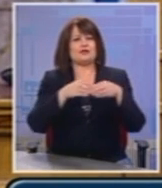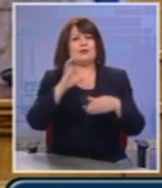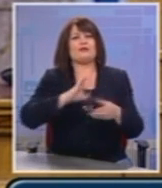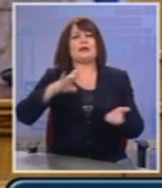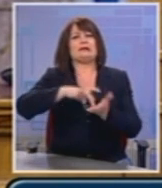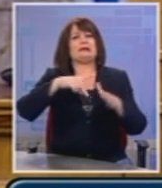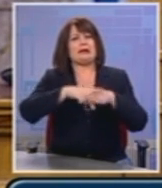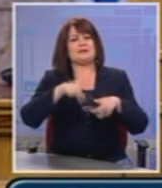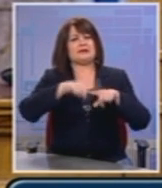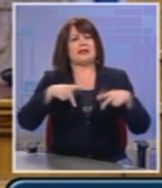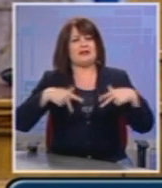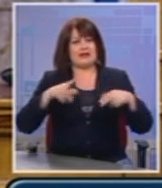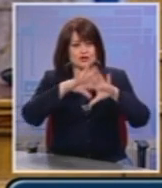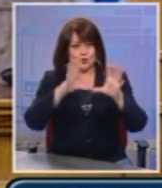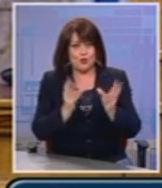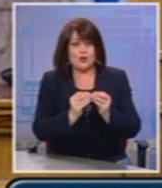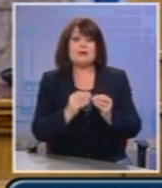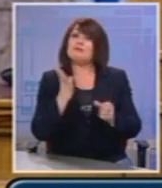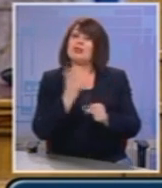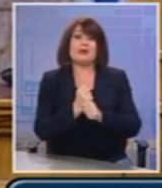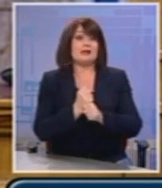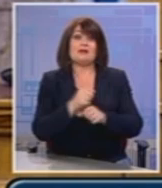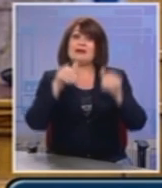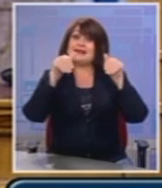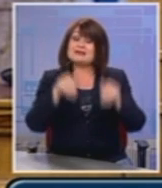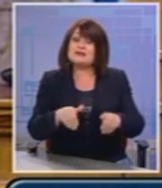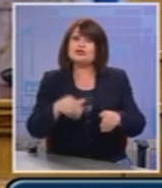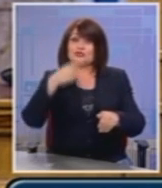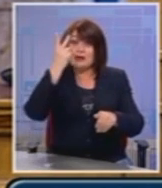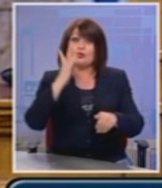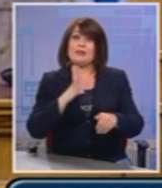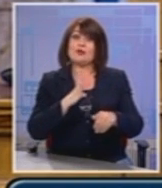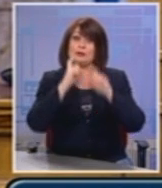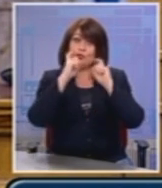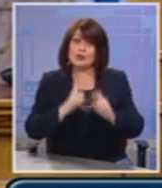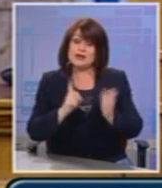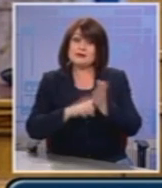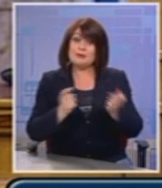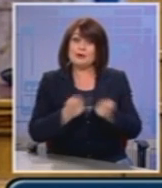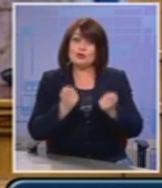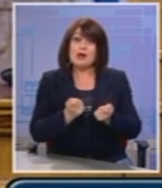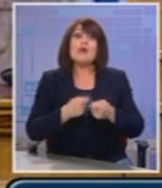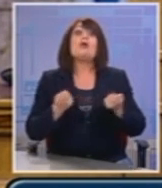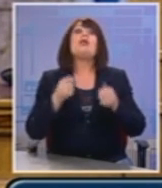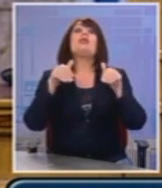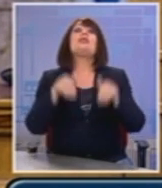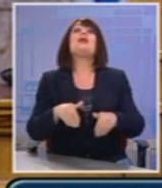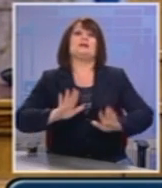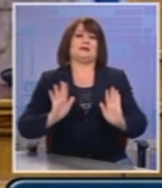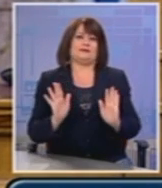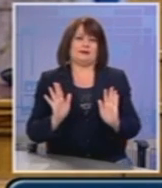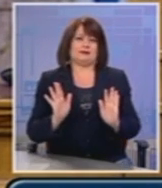της ελληνικής κυβέρνησης δεν κατάφεραν να σεβαστούν τα ανθρώπινα δικαιώματα να τηρήσουν τις υποχρεώσεις τους για την για το σεβασμό των ανθρωπίνων